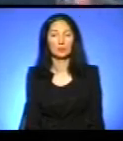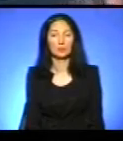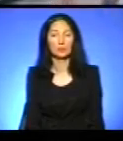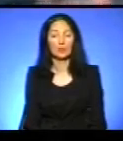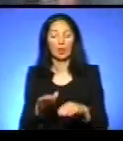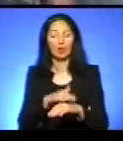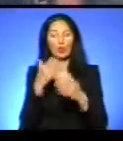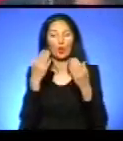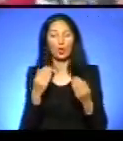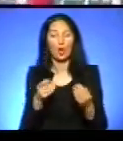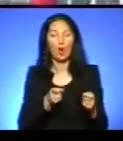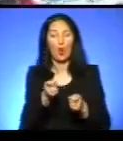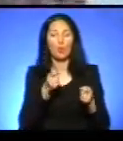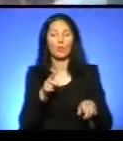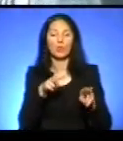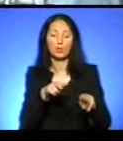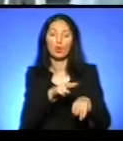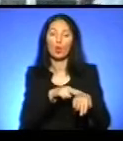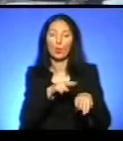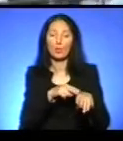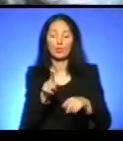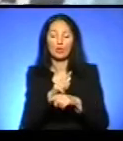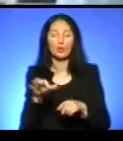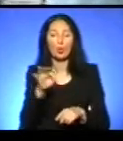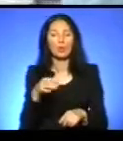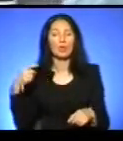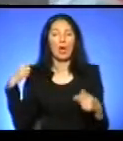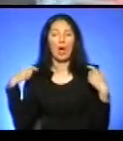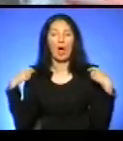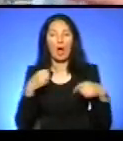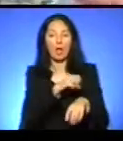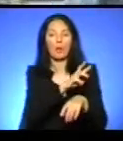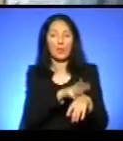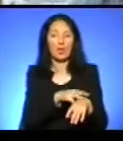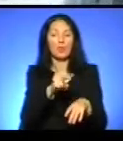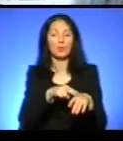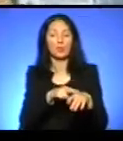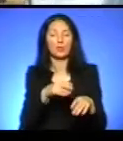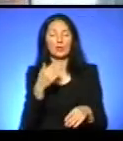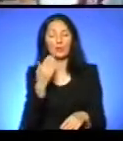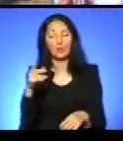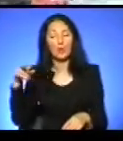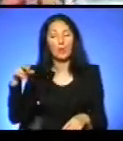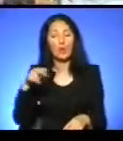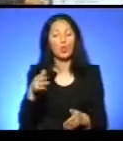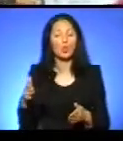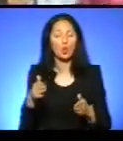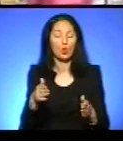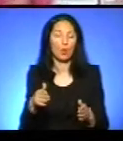Доброго дня! Управління патрульної поліції Тернопільської області, капітан поліції Світлів. Дивіться, ви проходите поїжджу частину нашої дороги, ми